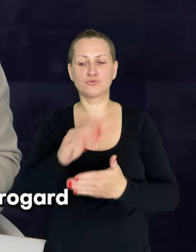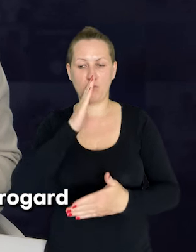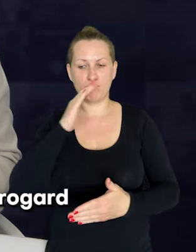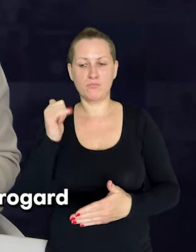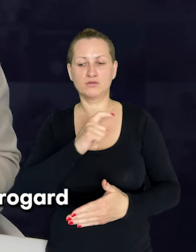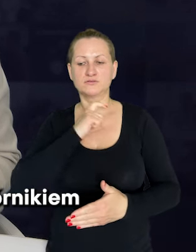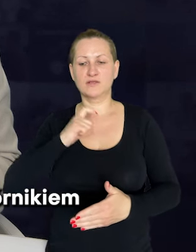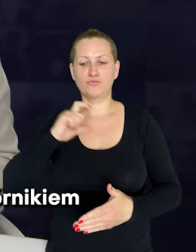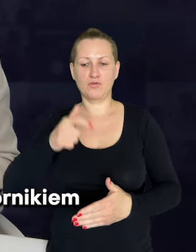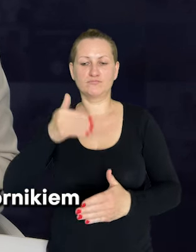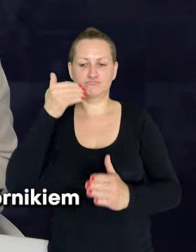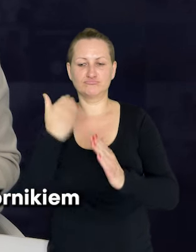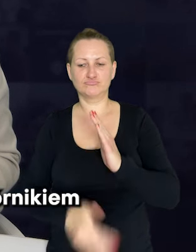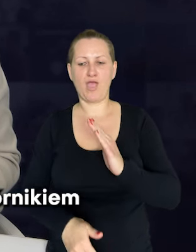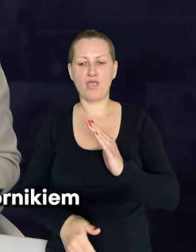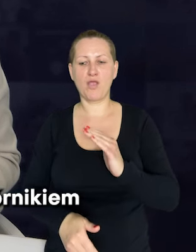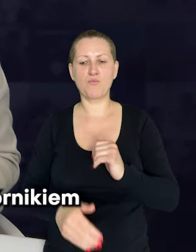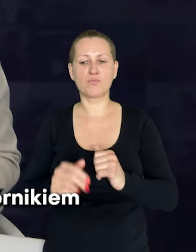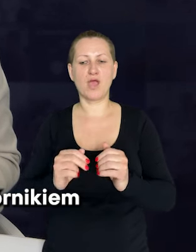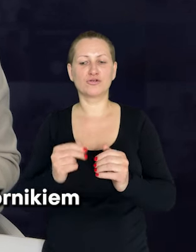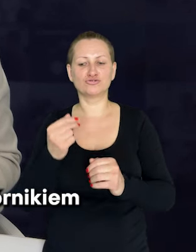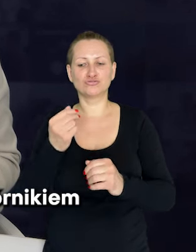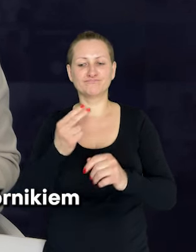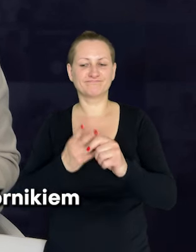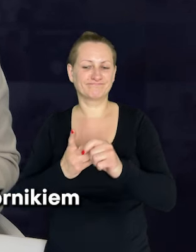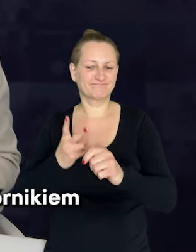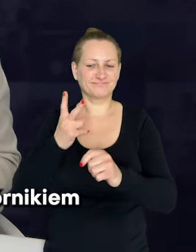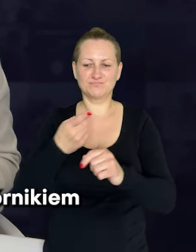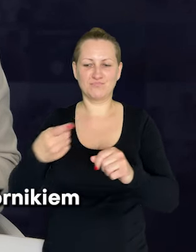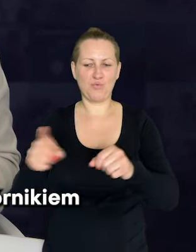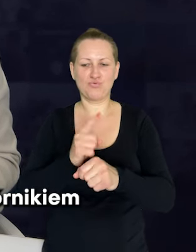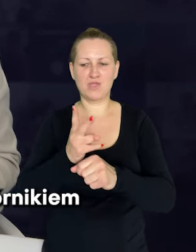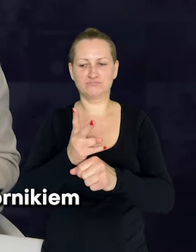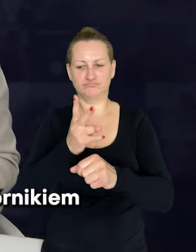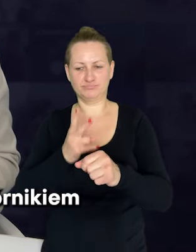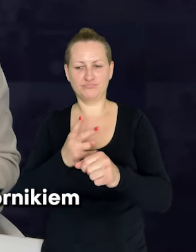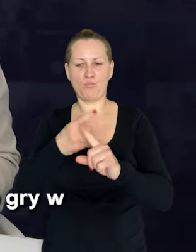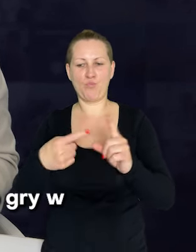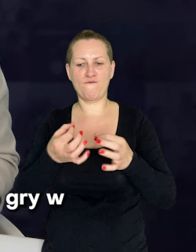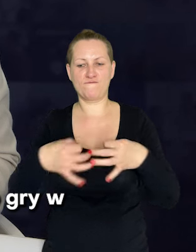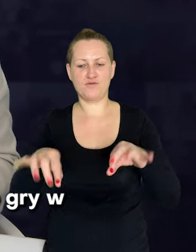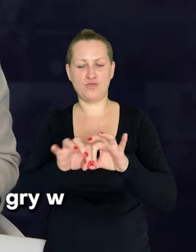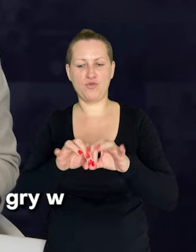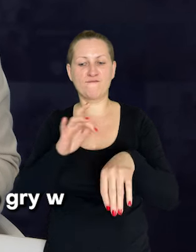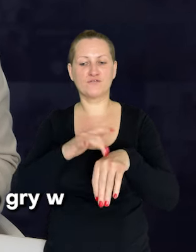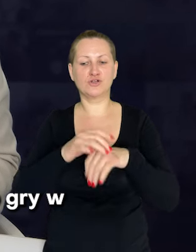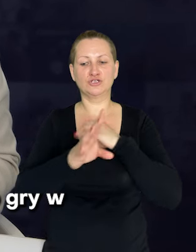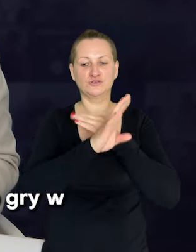Impact Starogardański przegrał trzecią rozgrywkę półfinału w play-off z Górnikiem Zamek Książ Wałbrzych wynikiem